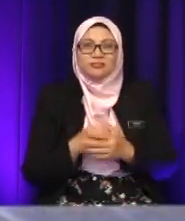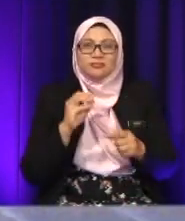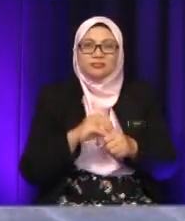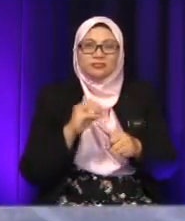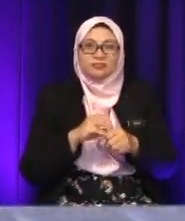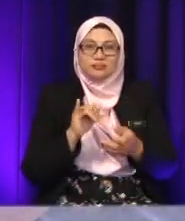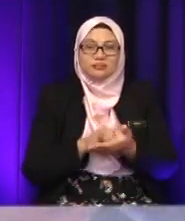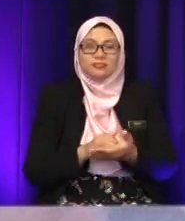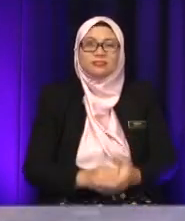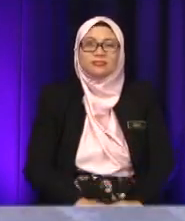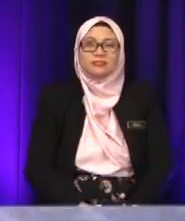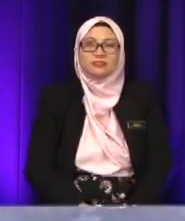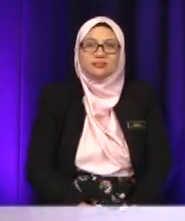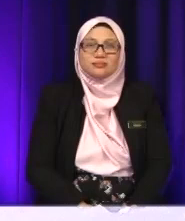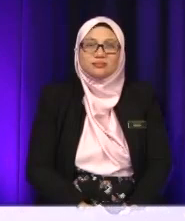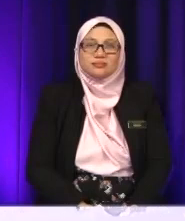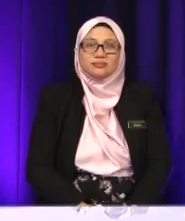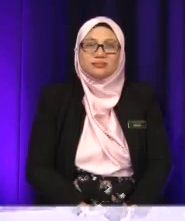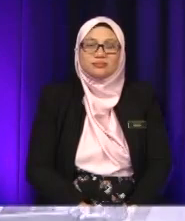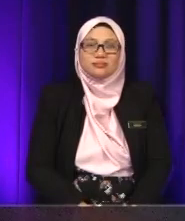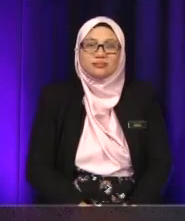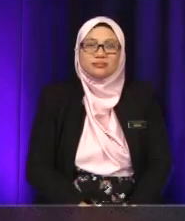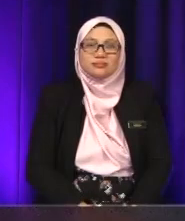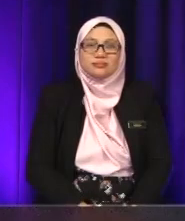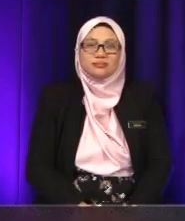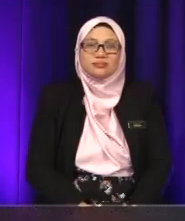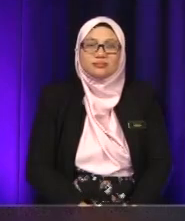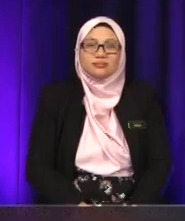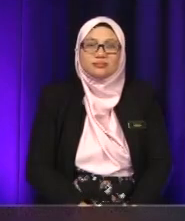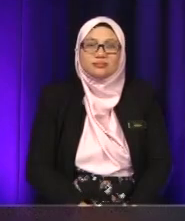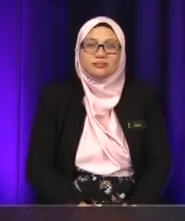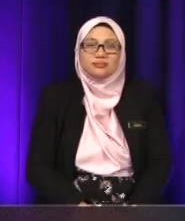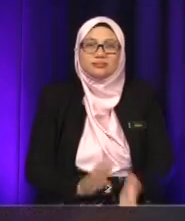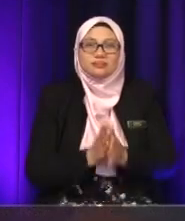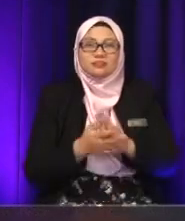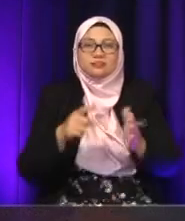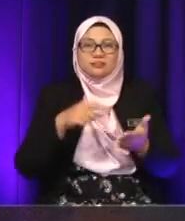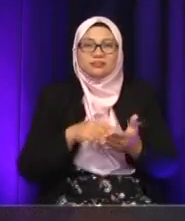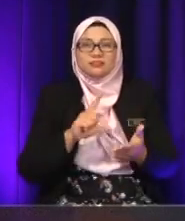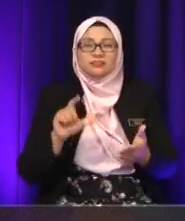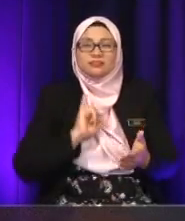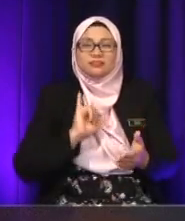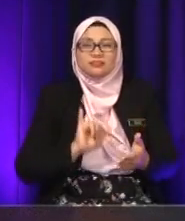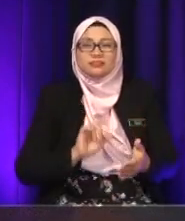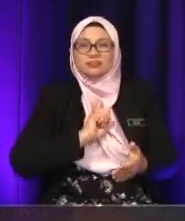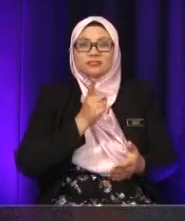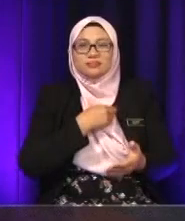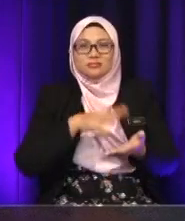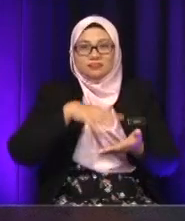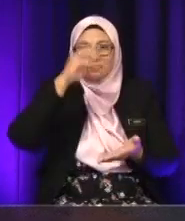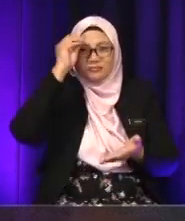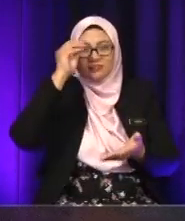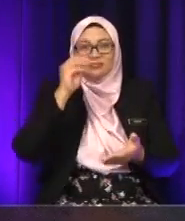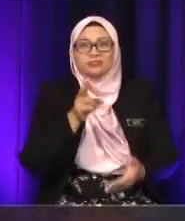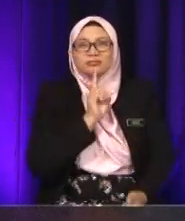oke selesai Oke jadi inilah yang kita dapat belanja pada hari ini tentang hidrolik